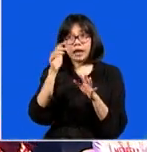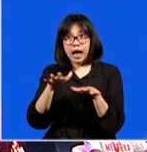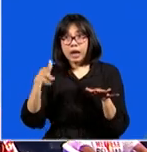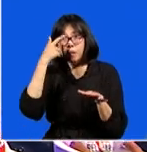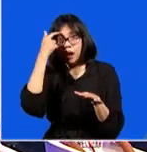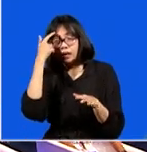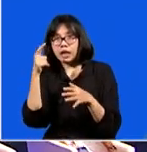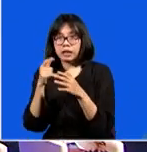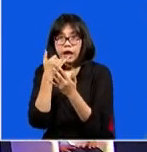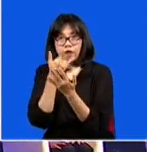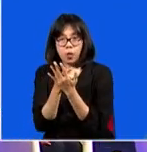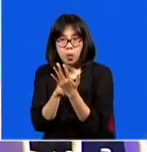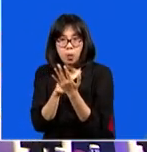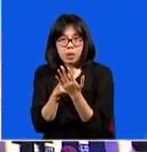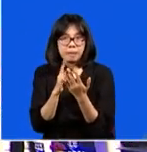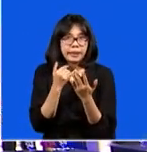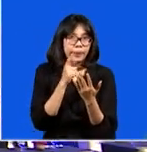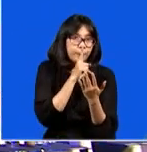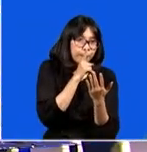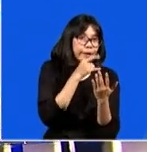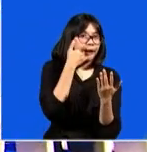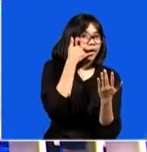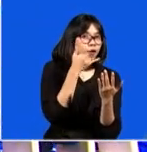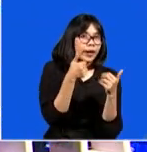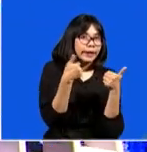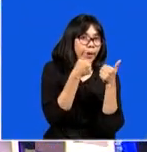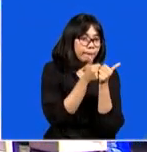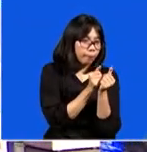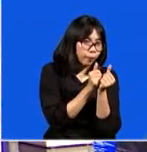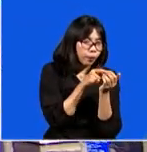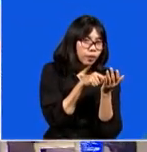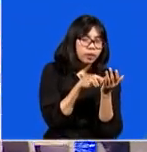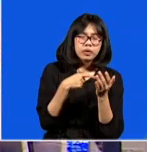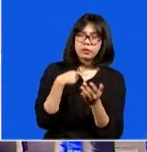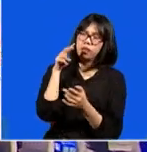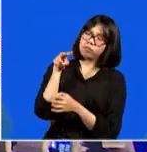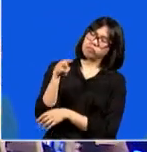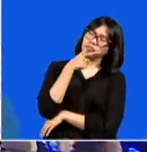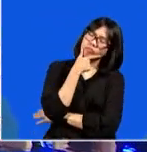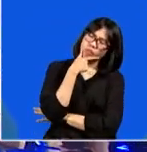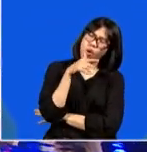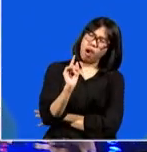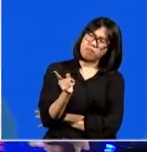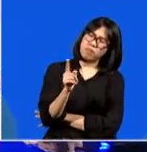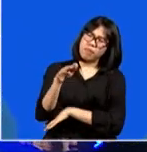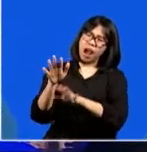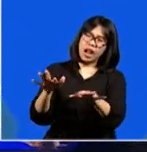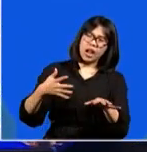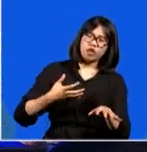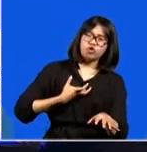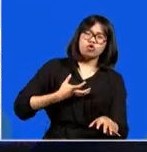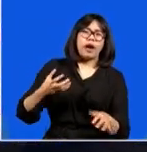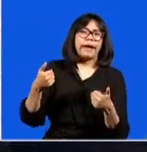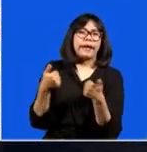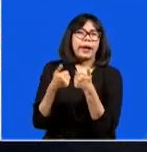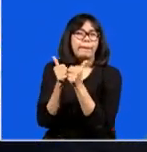di dalam kelas kemudian saya membaca Sepertinya murid-murid saya ini hobi main game dan ketika saya tanya ya